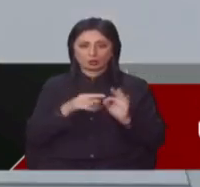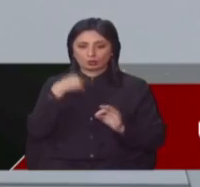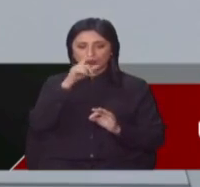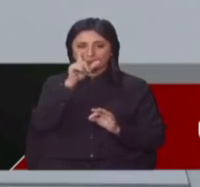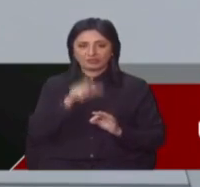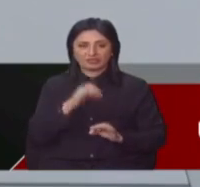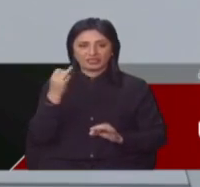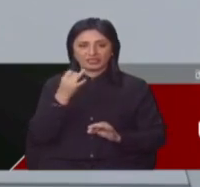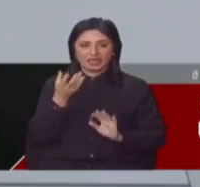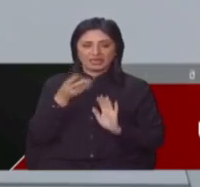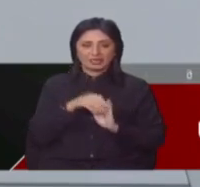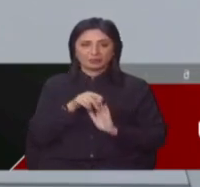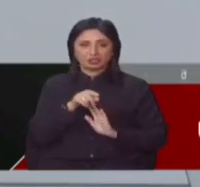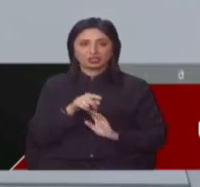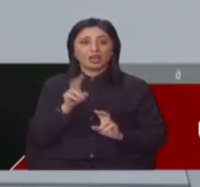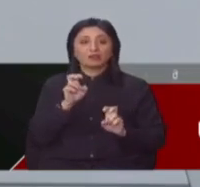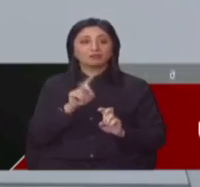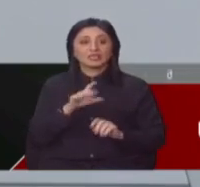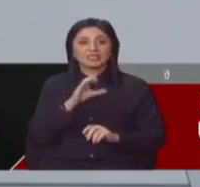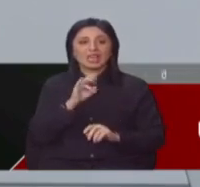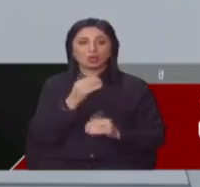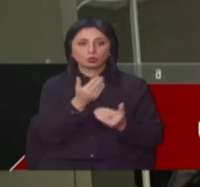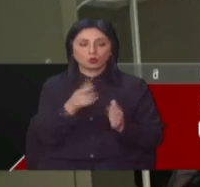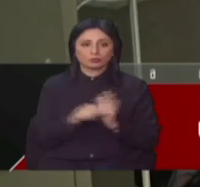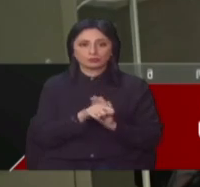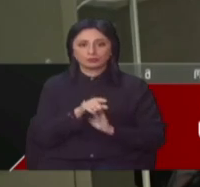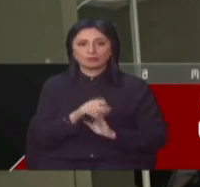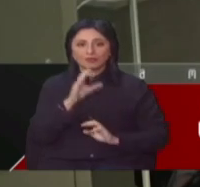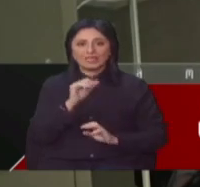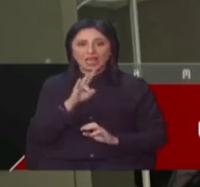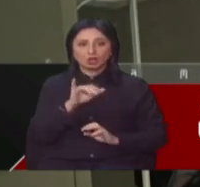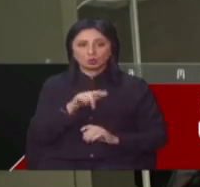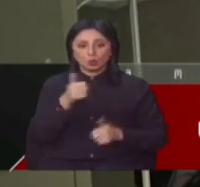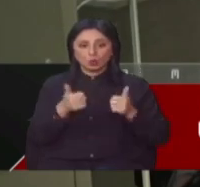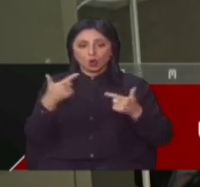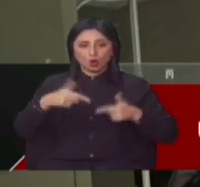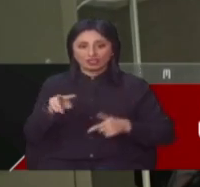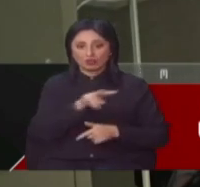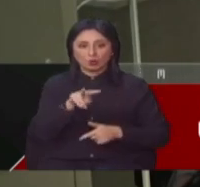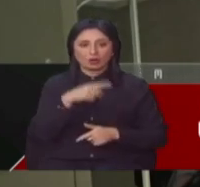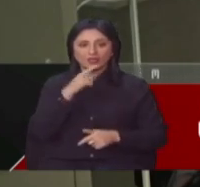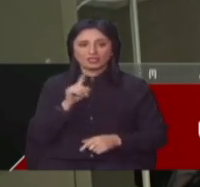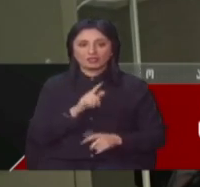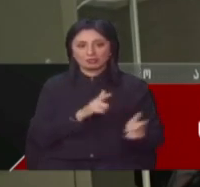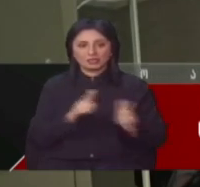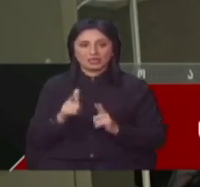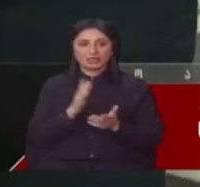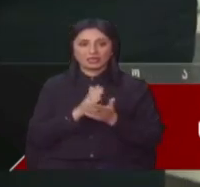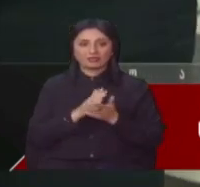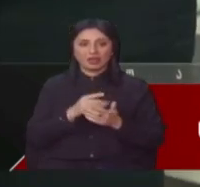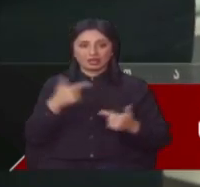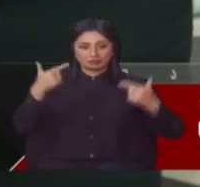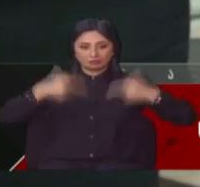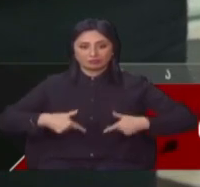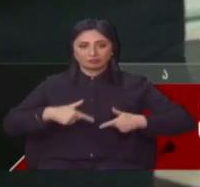პირის ინტერესებში. ის გულისხმობდა მაია სანდუს. ამასთან სანდუ და მისი კონკურენტი ორივე აცხადებენ, რომ მზად არიან